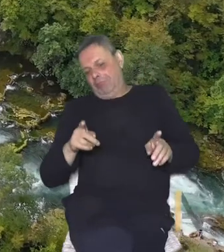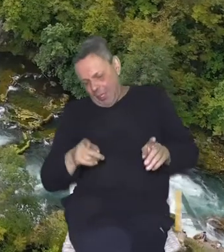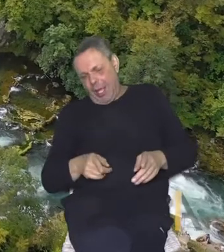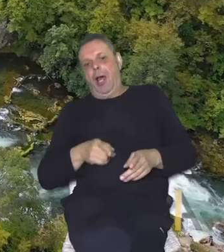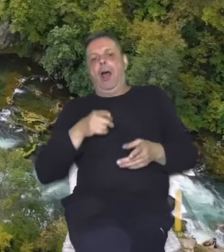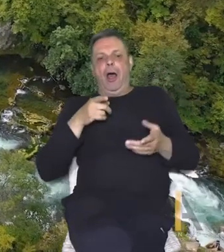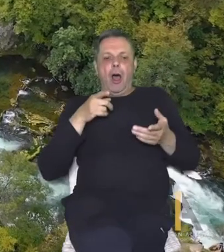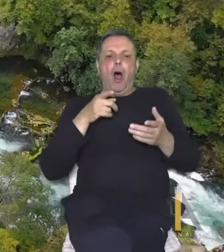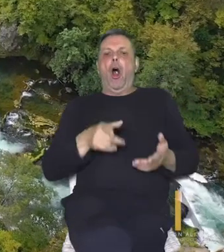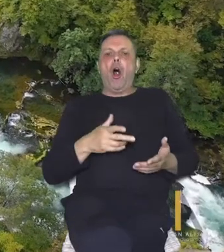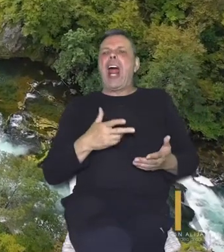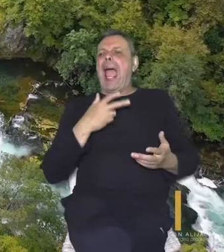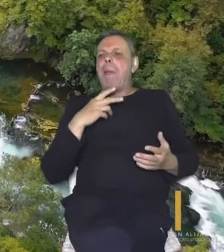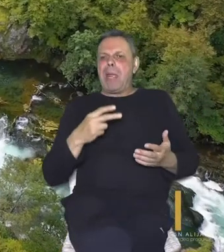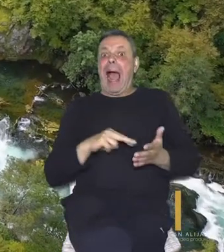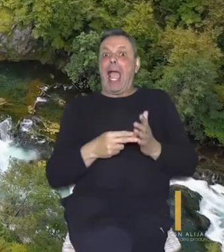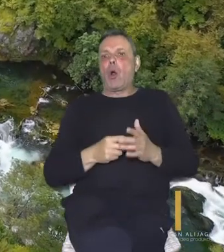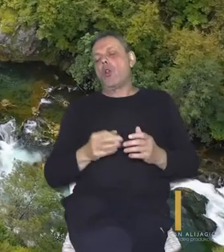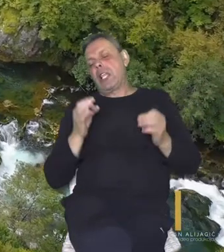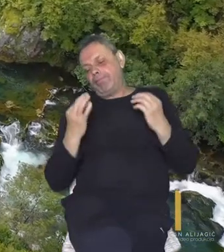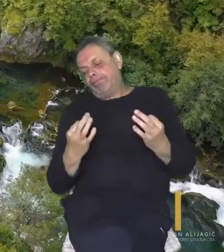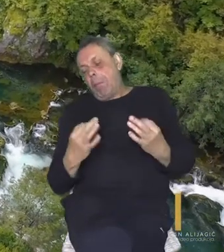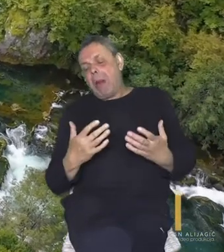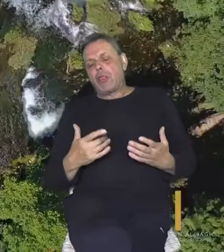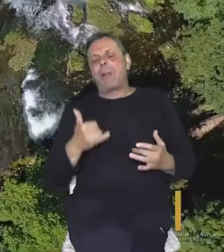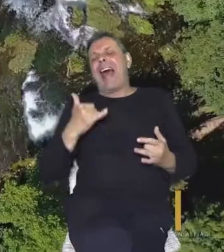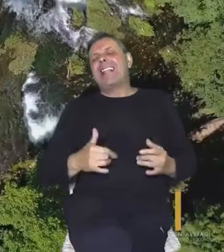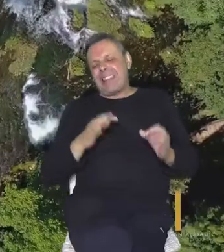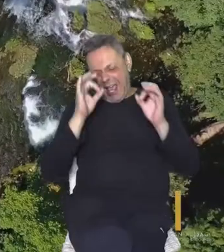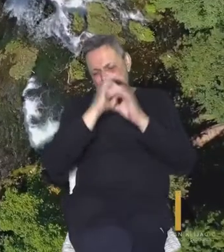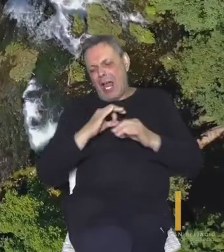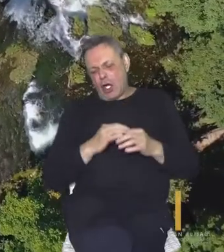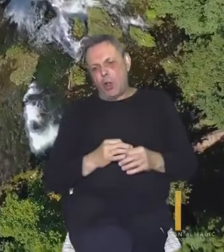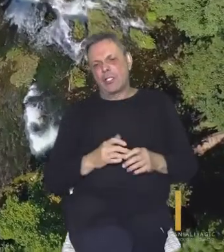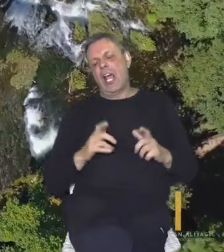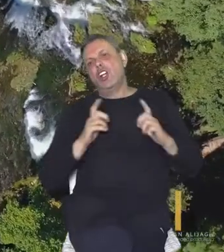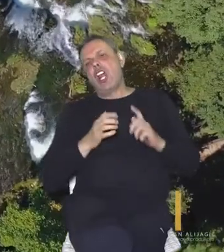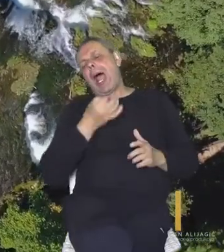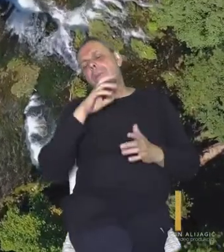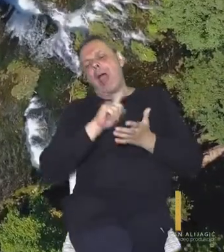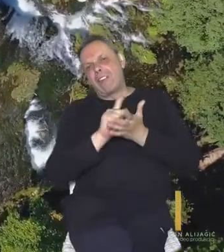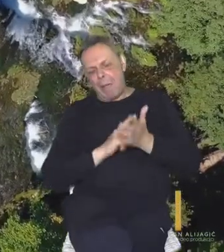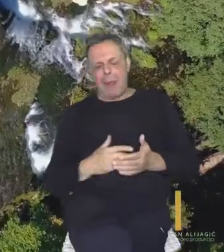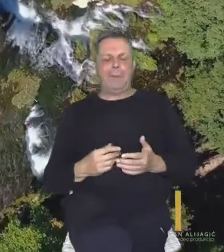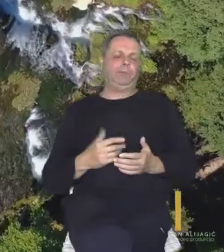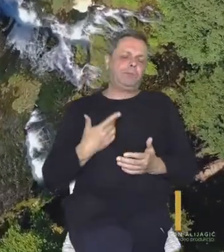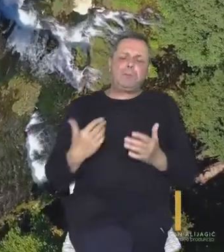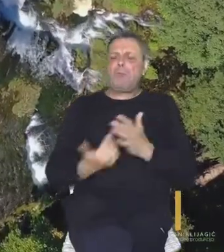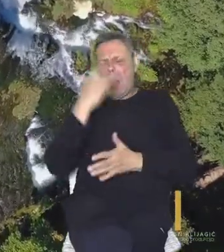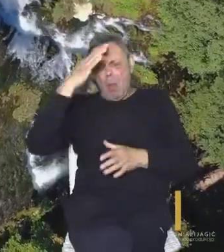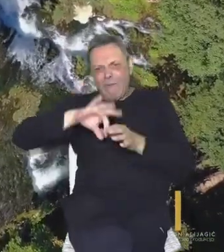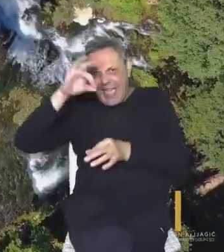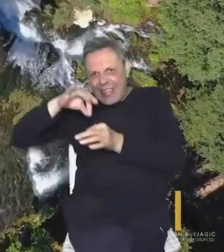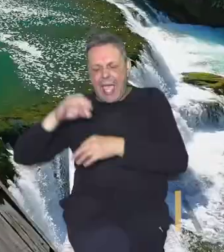bivšoj državi koja je puno bila ekonomski valorizirana, sad je ona, nažalost, tu gdje čeka neka bolja vremena, neke